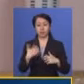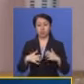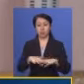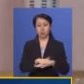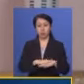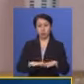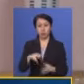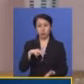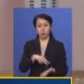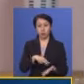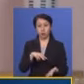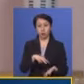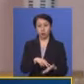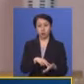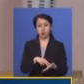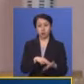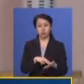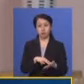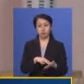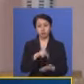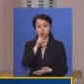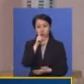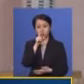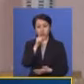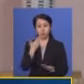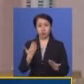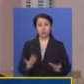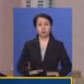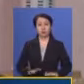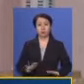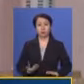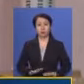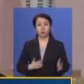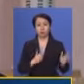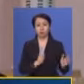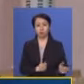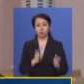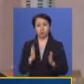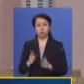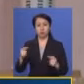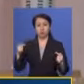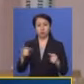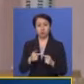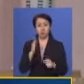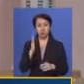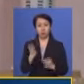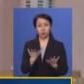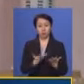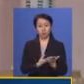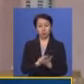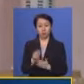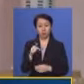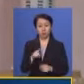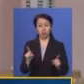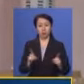среднерыночную стоимость птицы живой по видам. Значит, и, соответственно, из этого будет расчет идти, исходя из